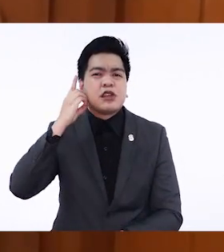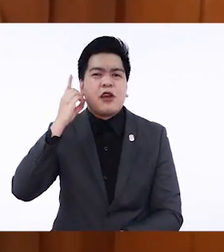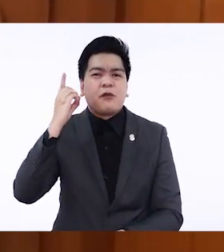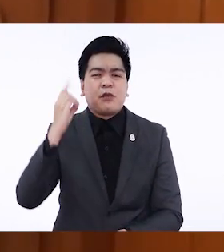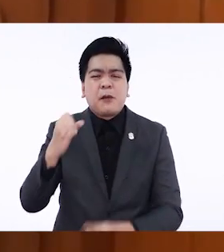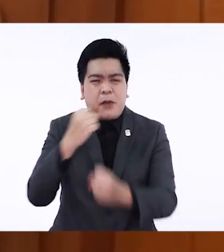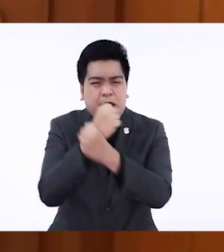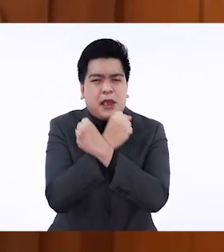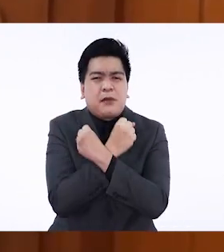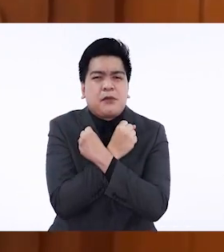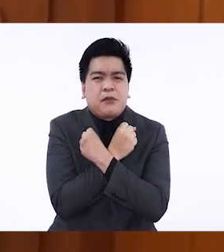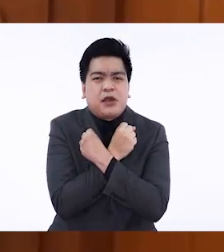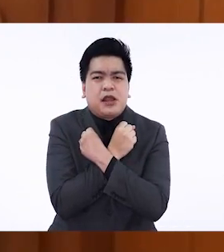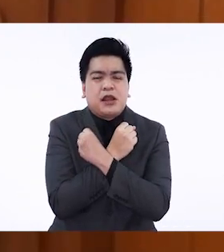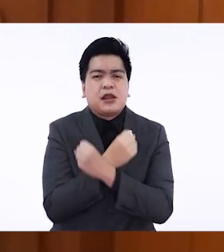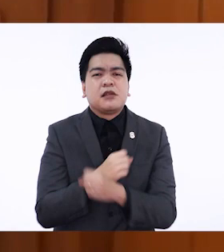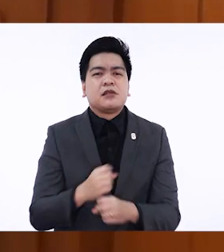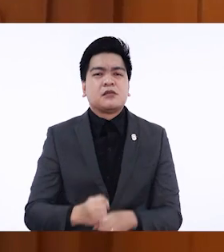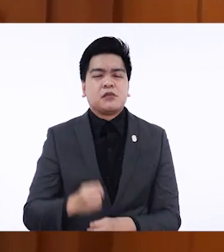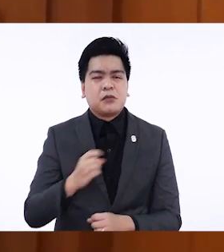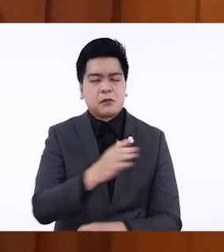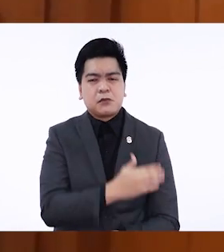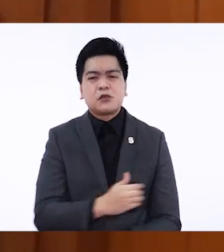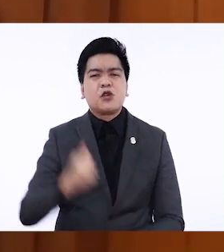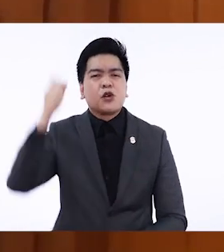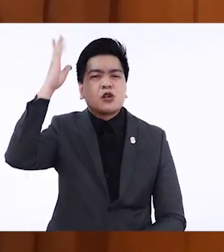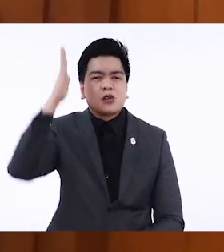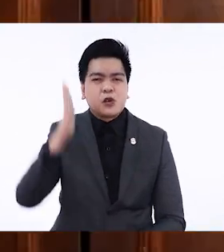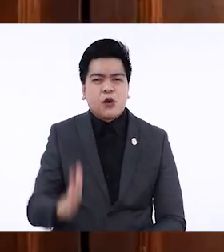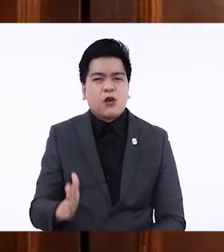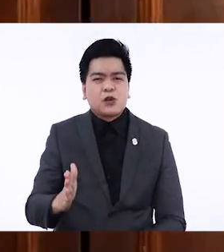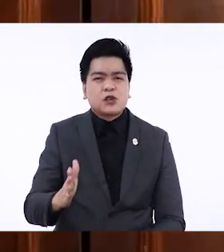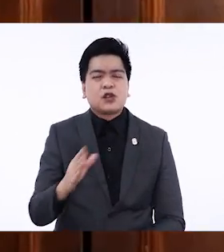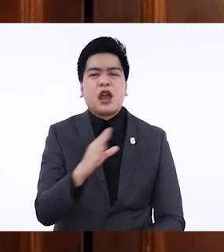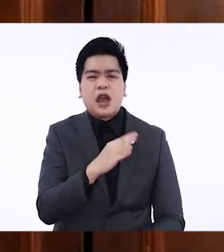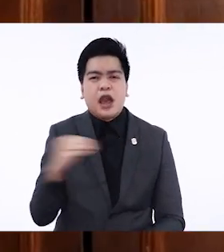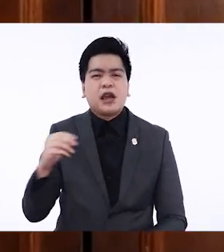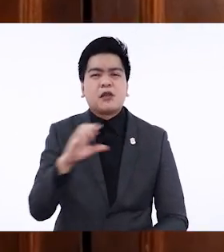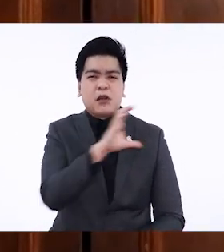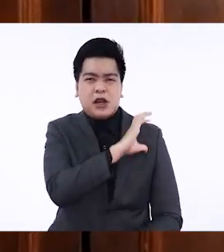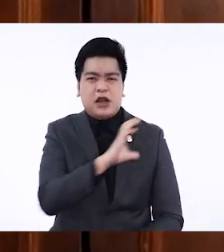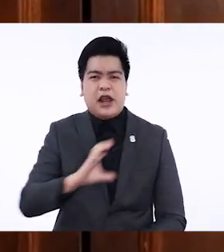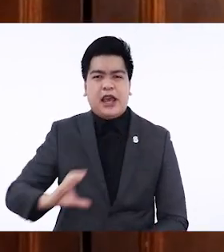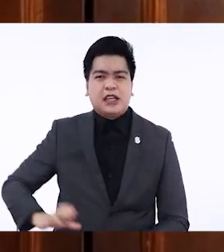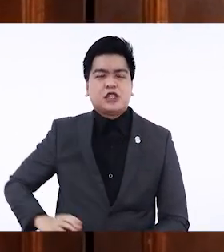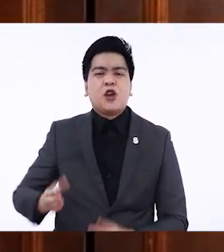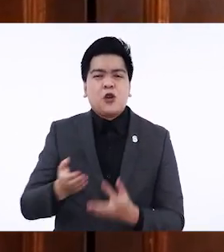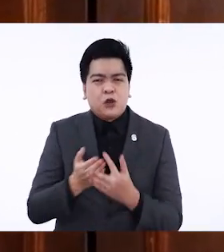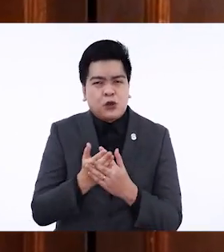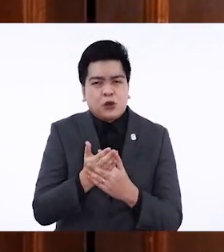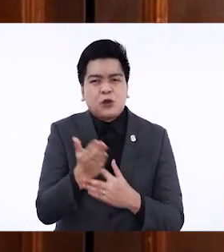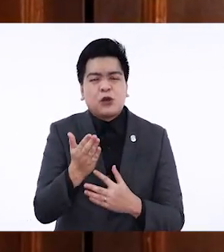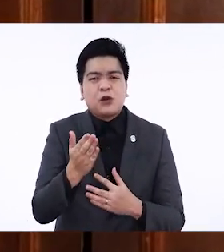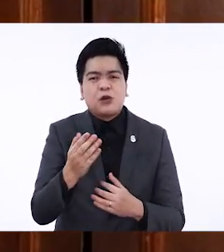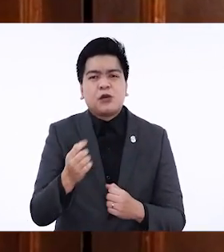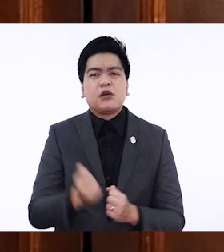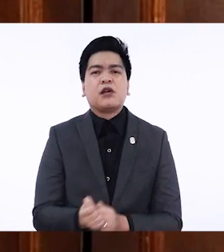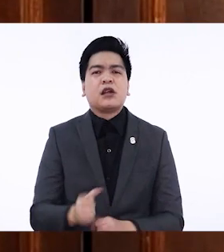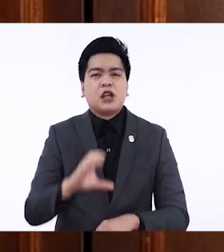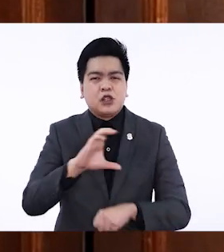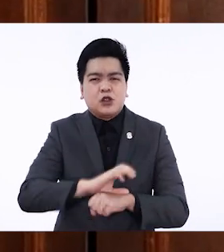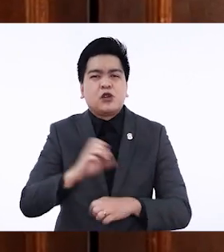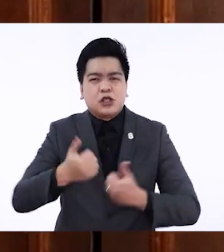ang pag-ibig, pagmamahal ng ating Panginoong Diyos at ng Panginoong Hesukristo sa pamamagitan po ng